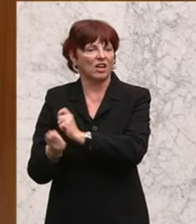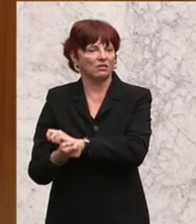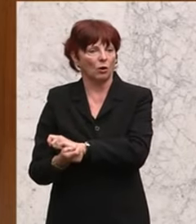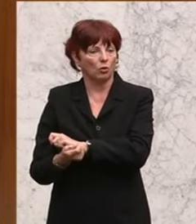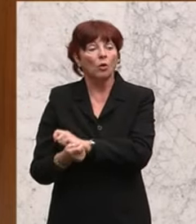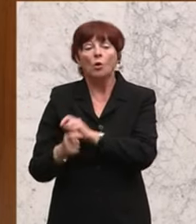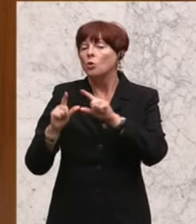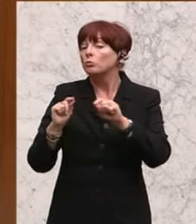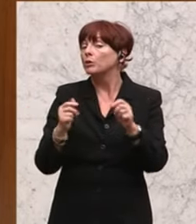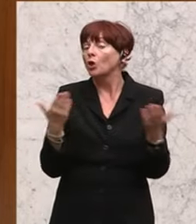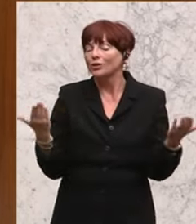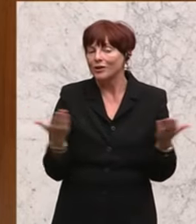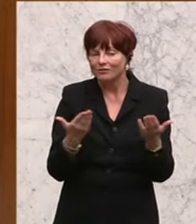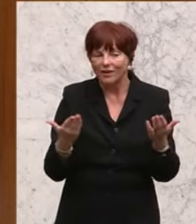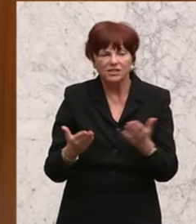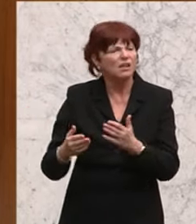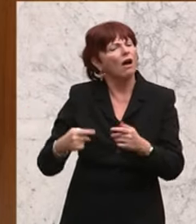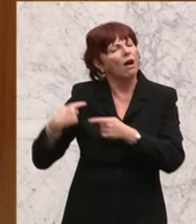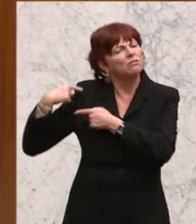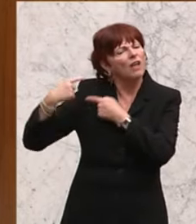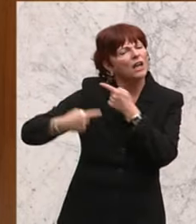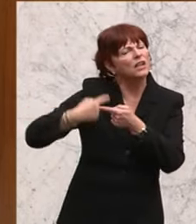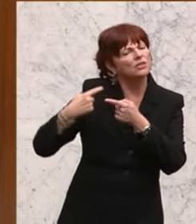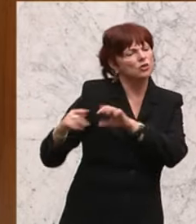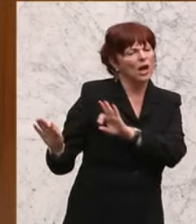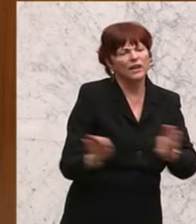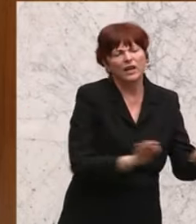in traditionellen Industrien, in traditionellen